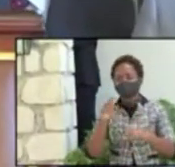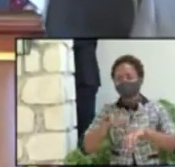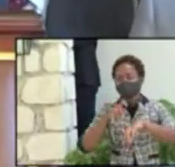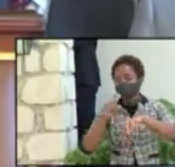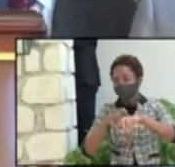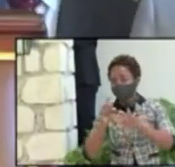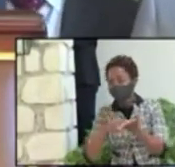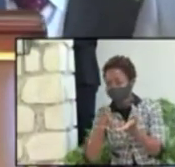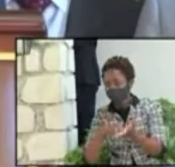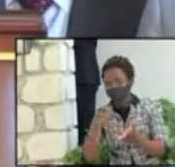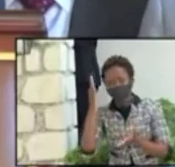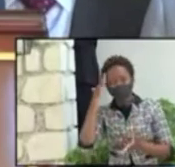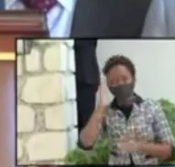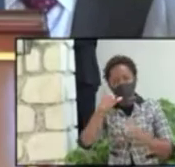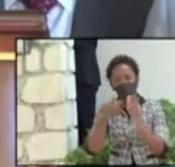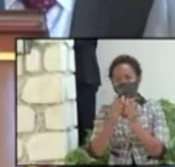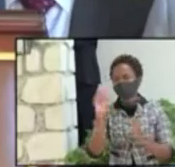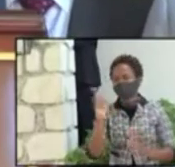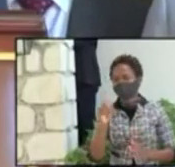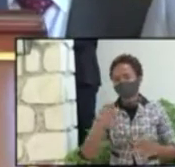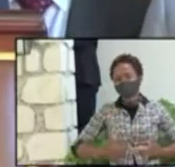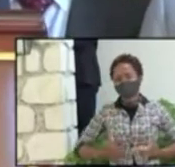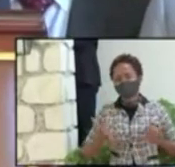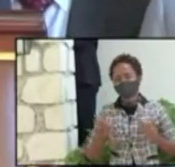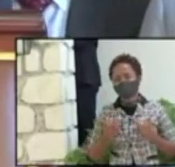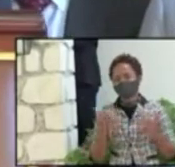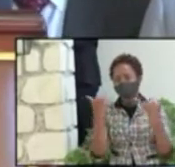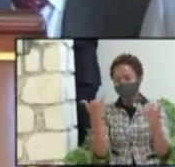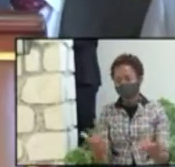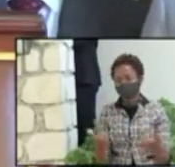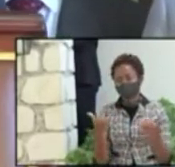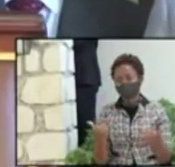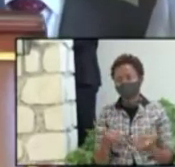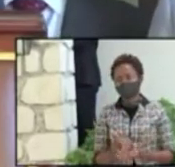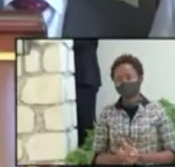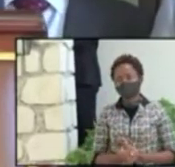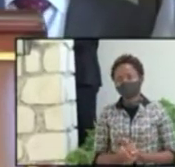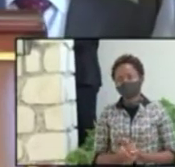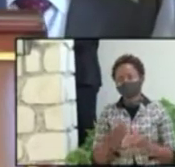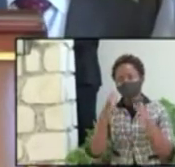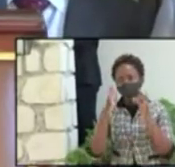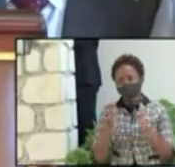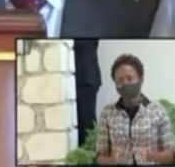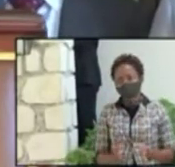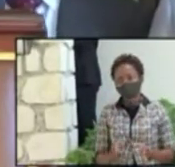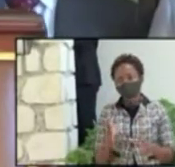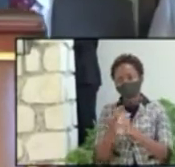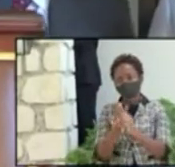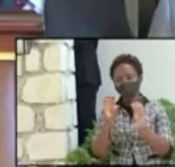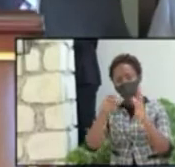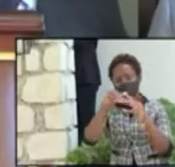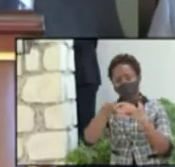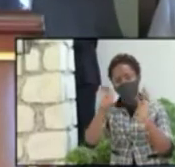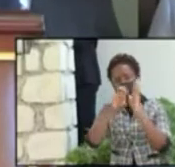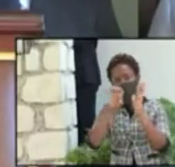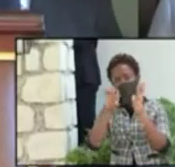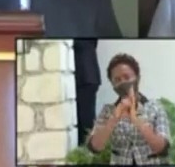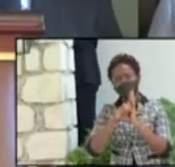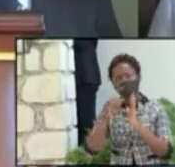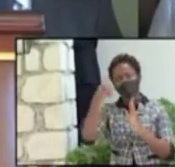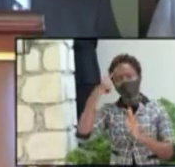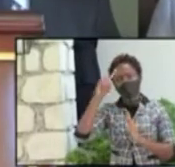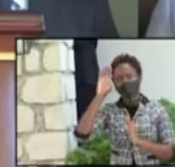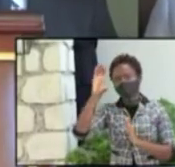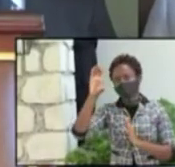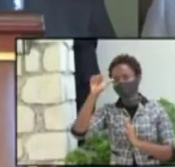section communale yo côté n'a pas vieux jodi a décision pour au plus au niveau de l'état pour que